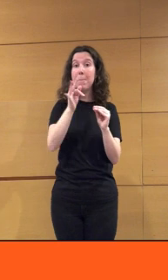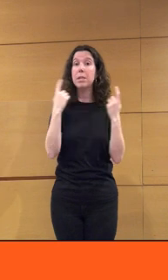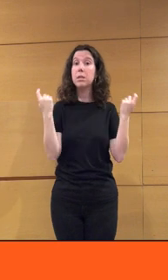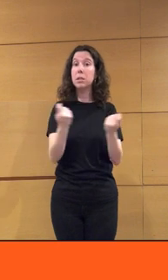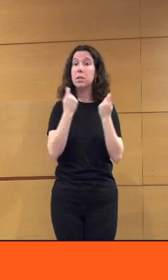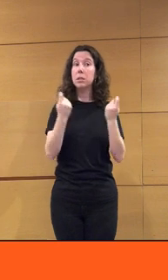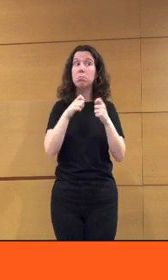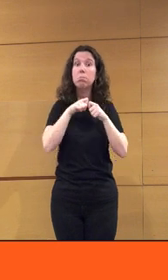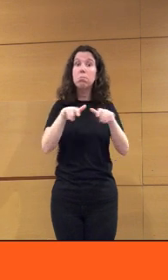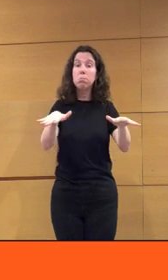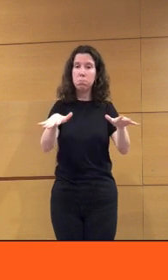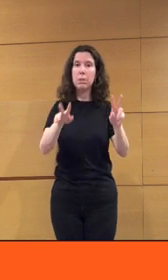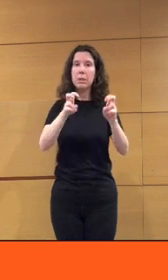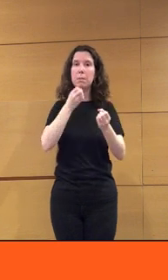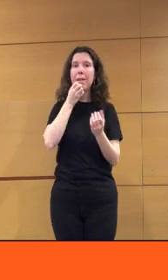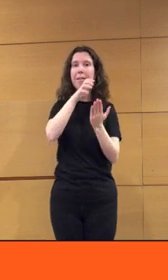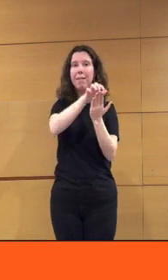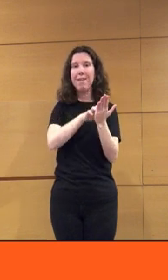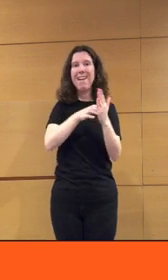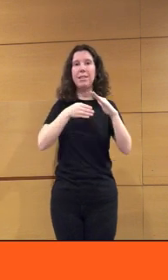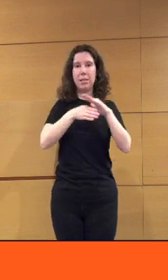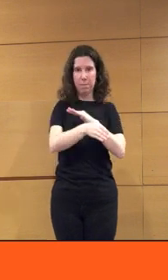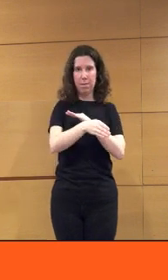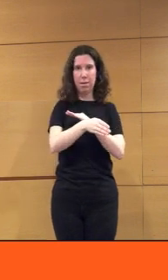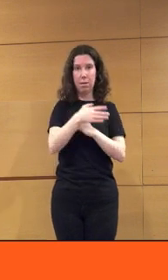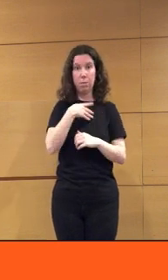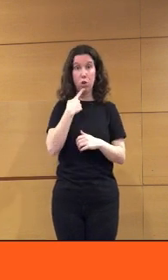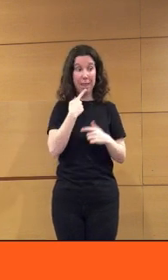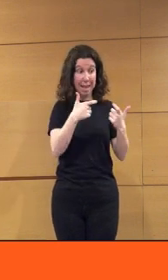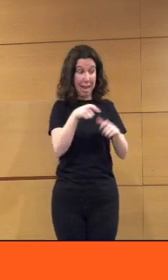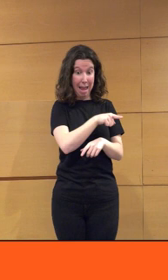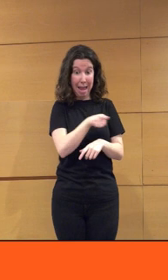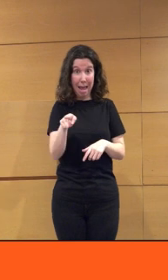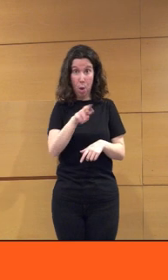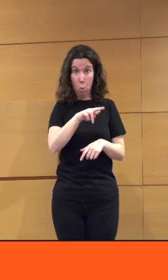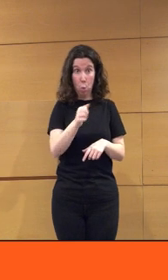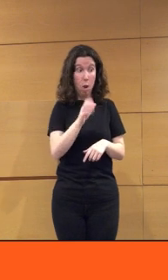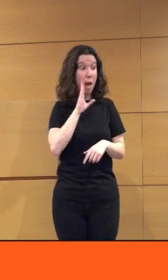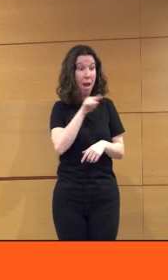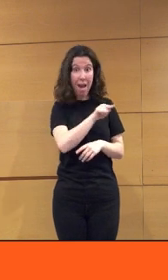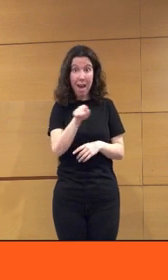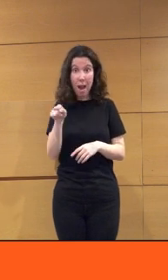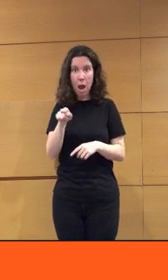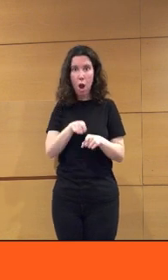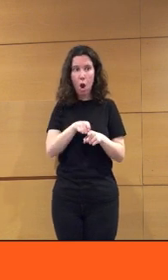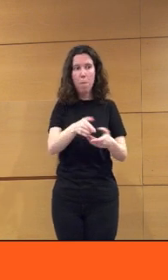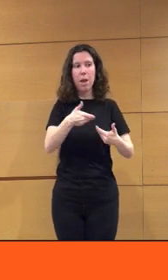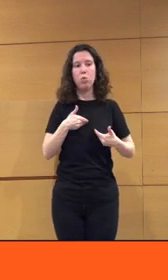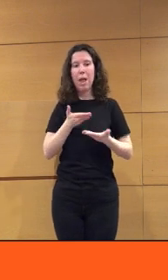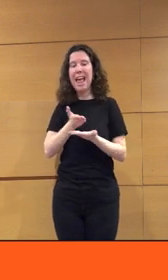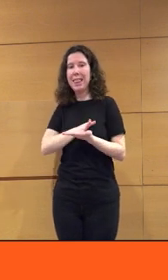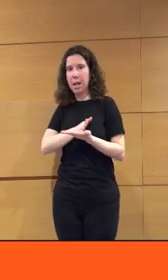d'accessibilitat. Diríem que són els nostres interlocutors a nivell de cada departament i que impulsa també en el seu